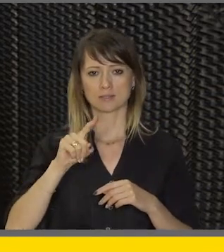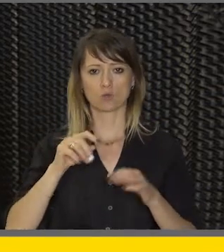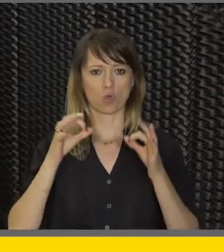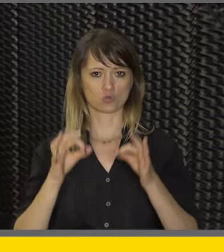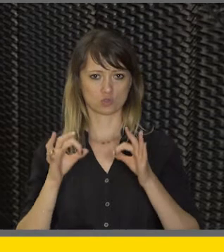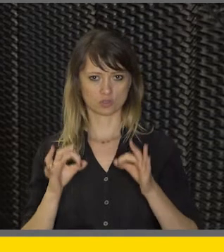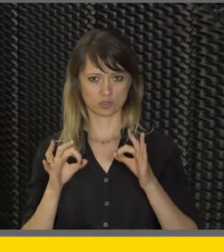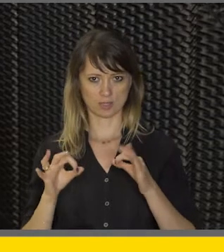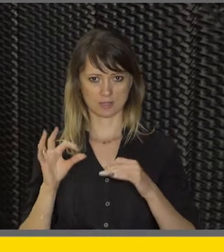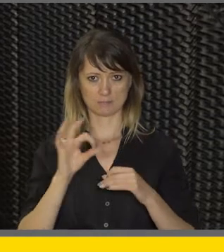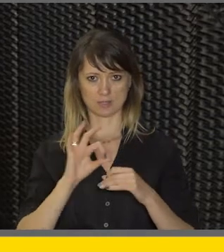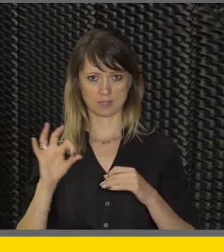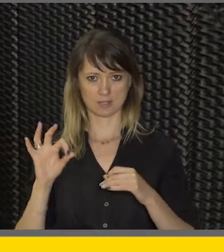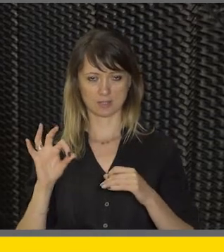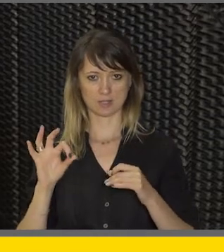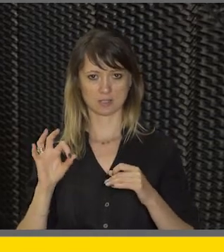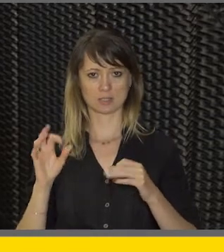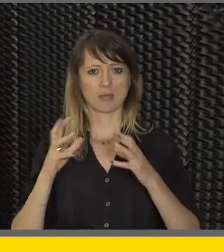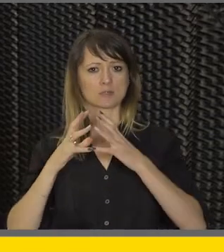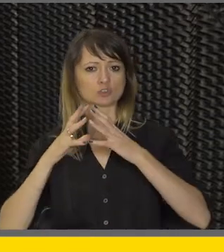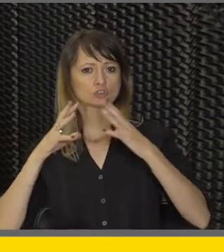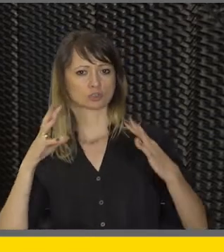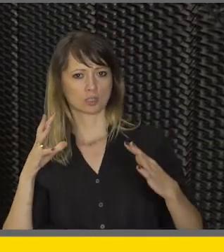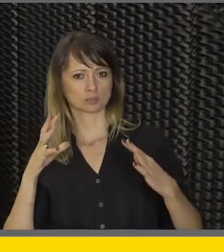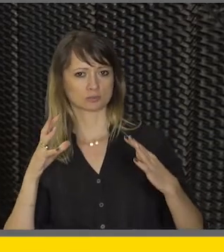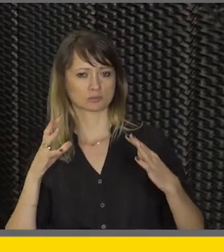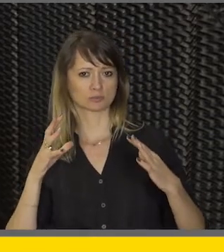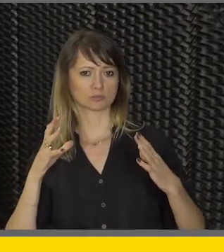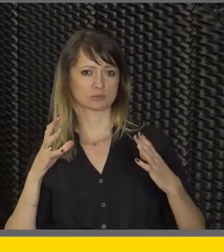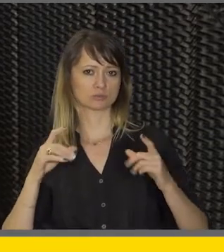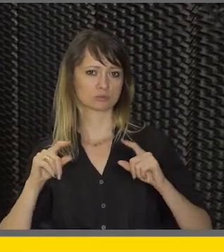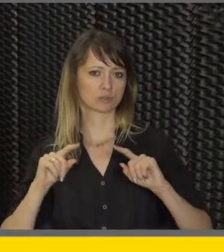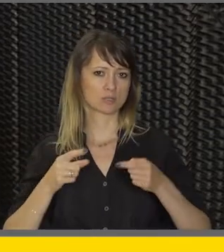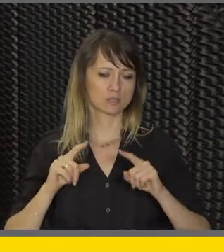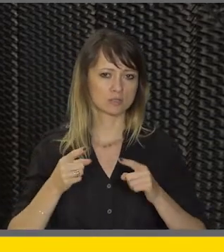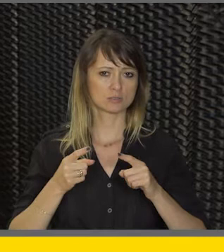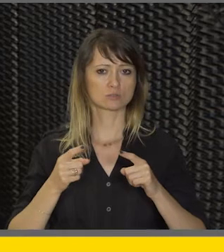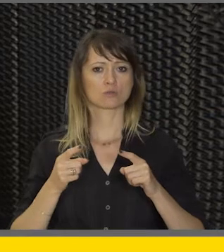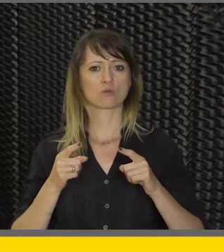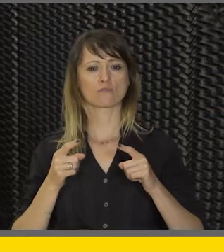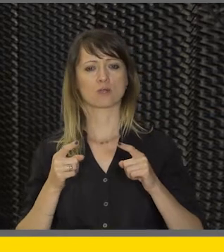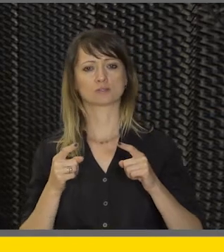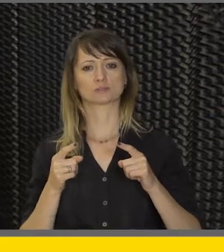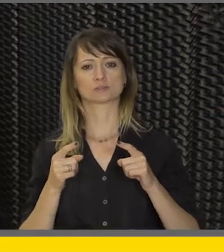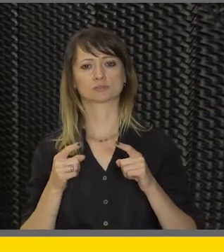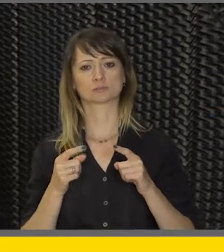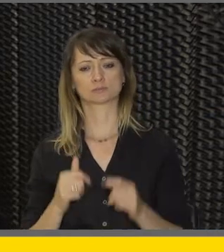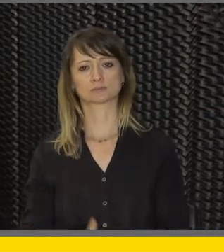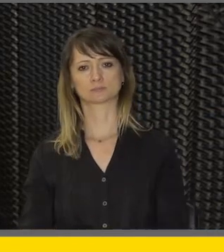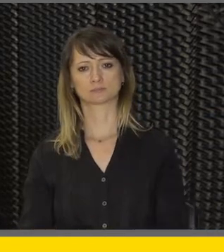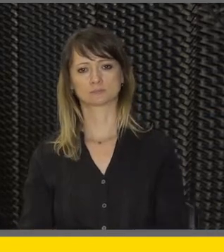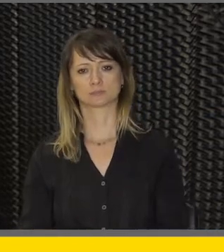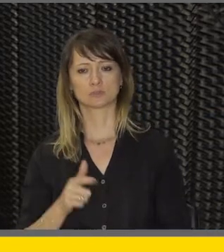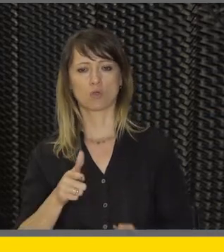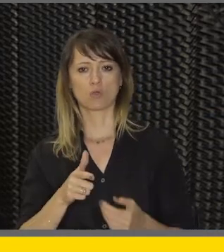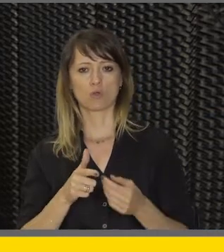uwzględnić szerzej kwestie związane z tymi podmiotami, które mogą aplikować o środki unijne,